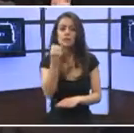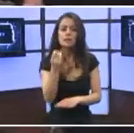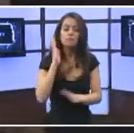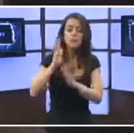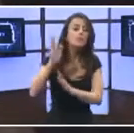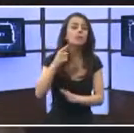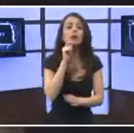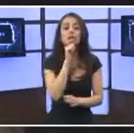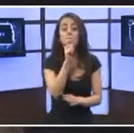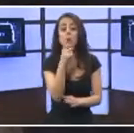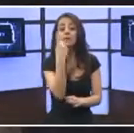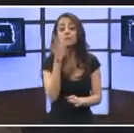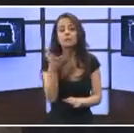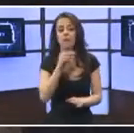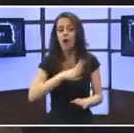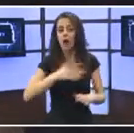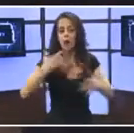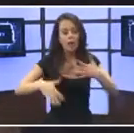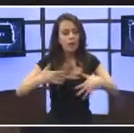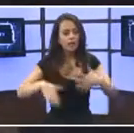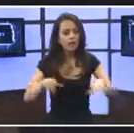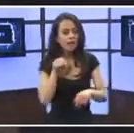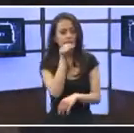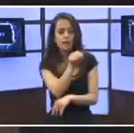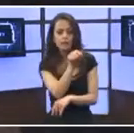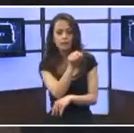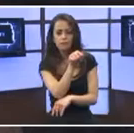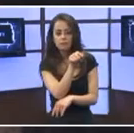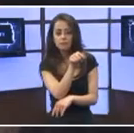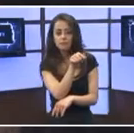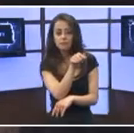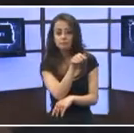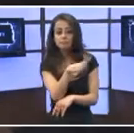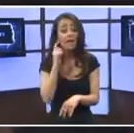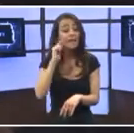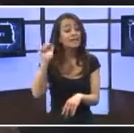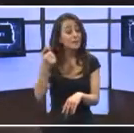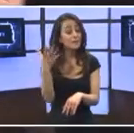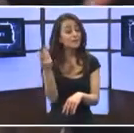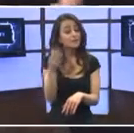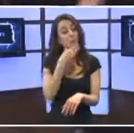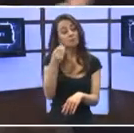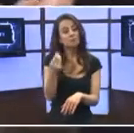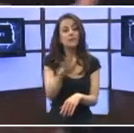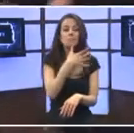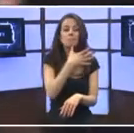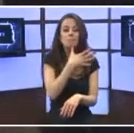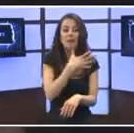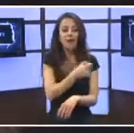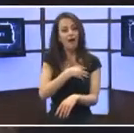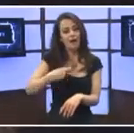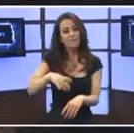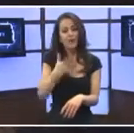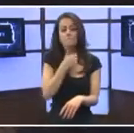var. Engelliye sen kıymetini çok iyi bil ki böyle bir annen ve baban var